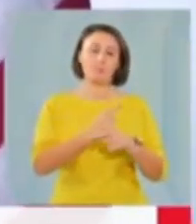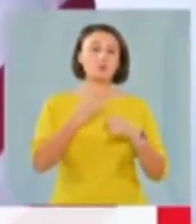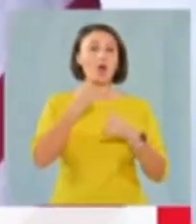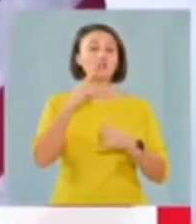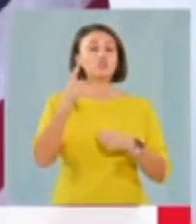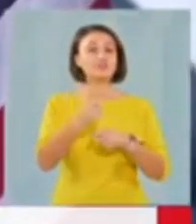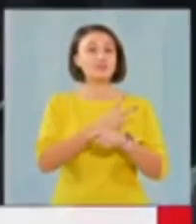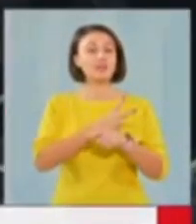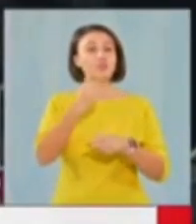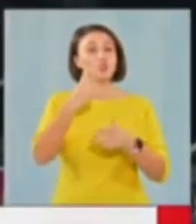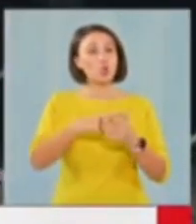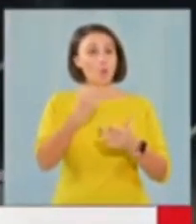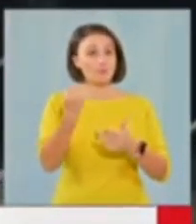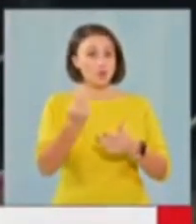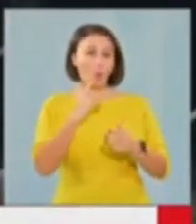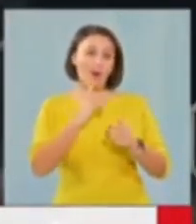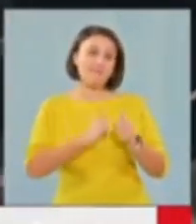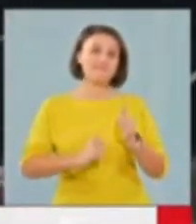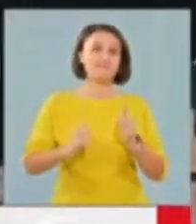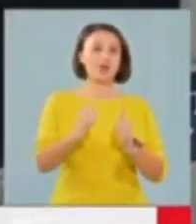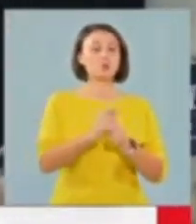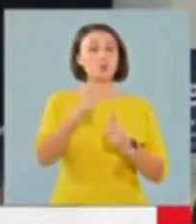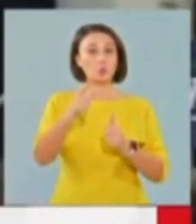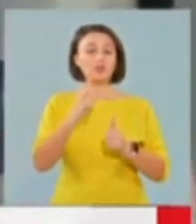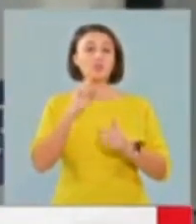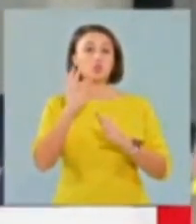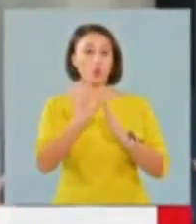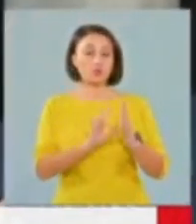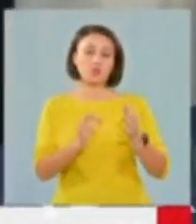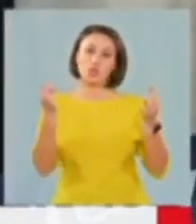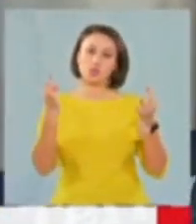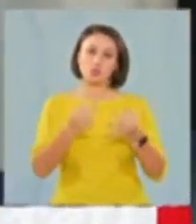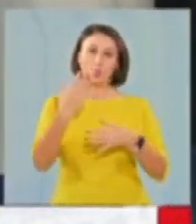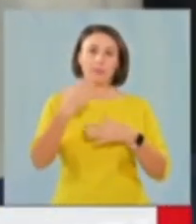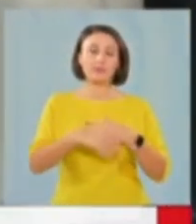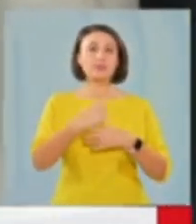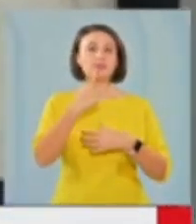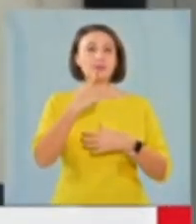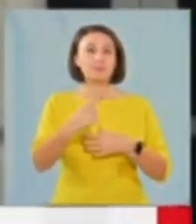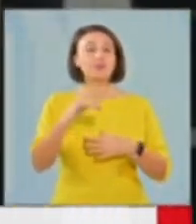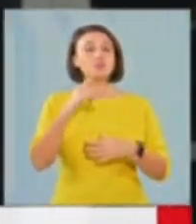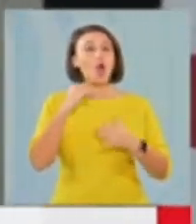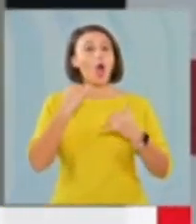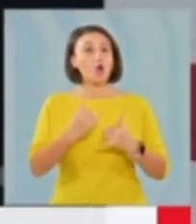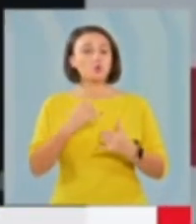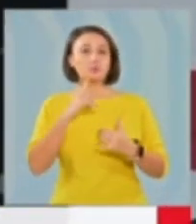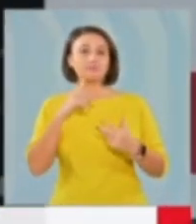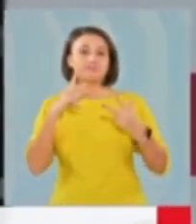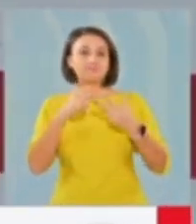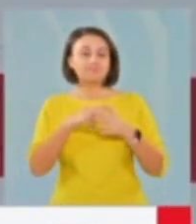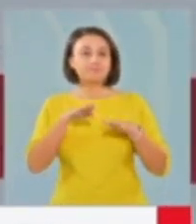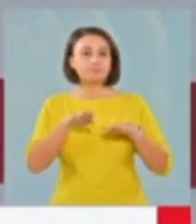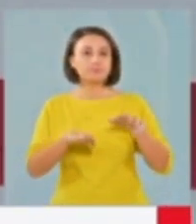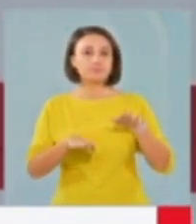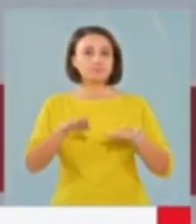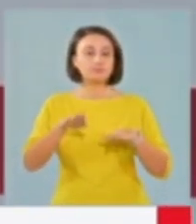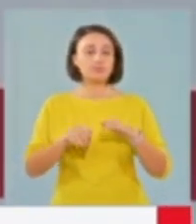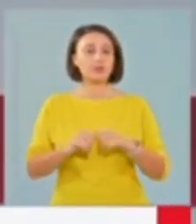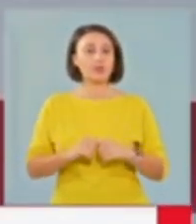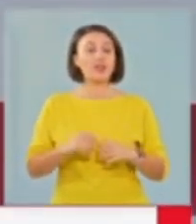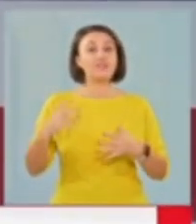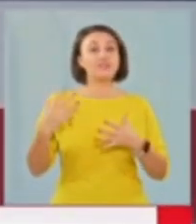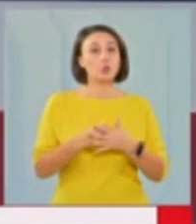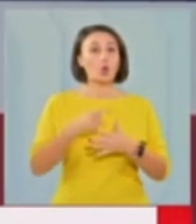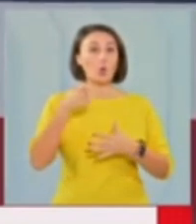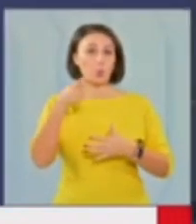stat din 2009, însă avansul lui McAuliffe în sondaje a scăzut în ultimele săptămâni și acum este la limita marjelor de eroare. O victorie